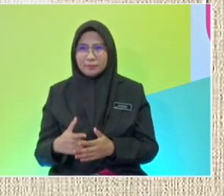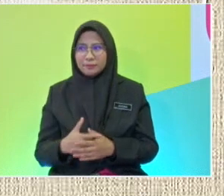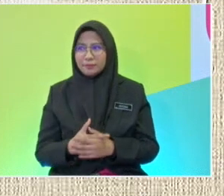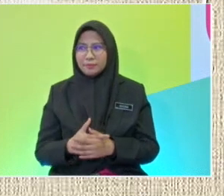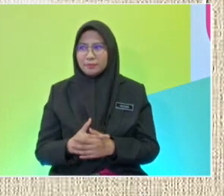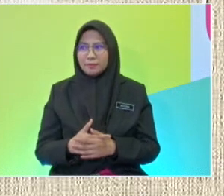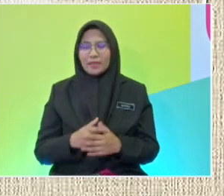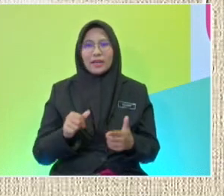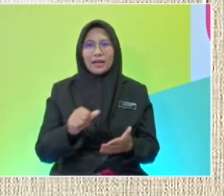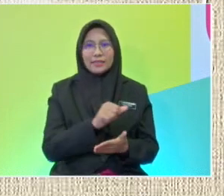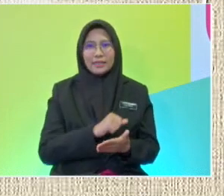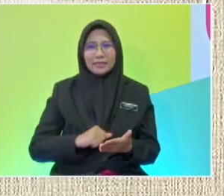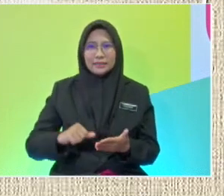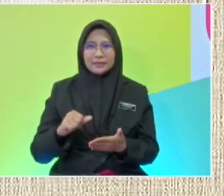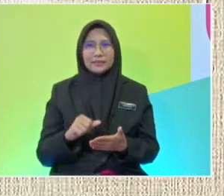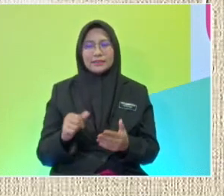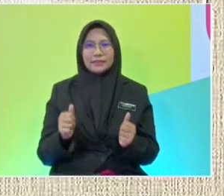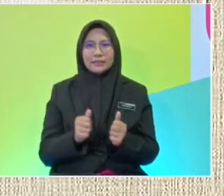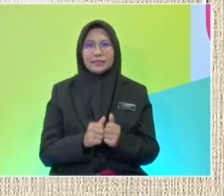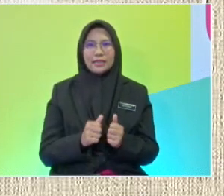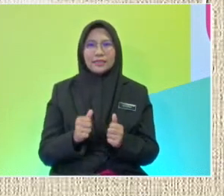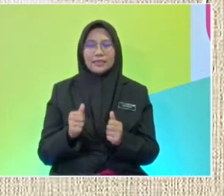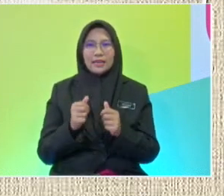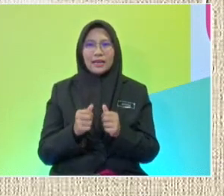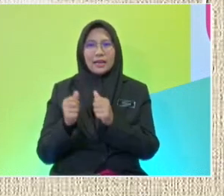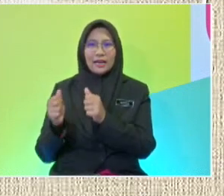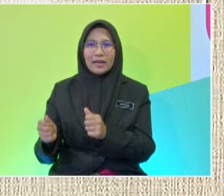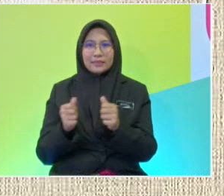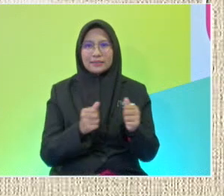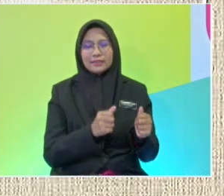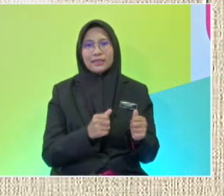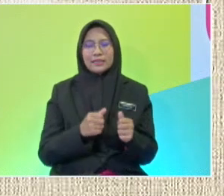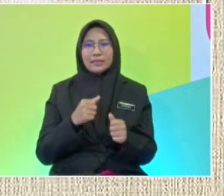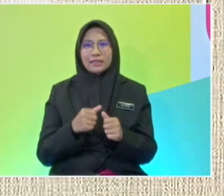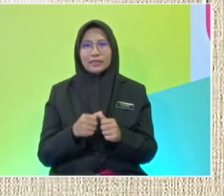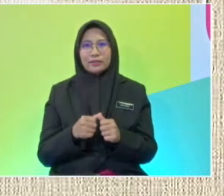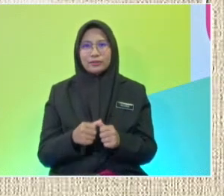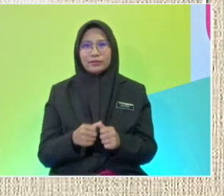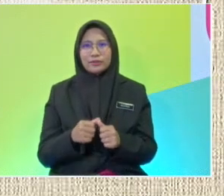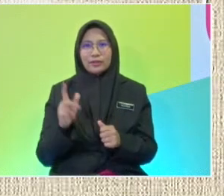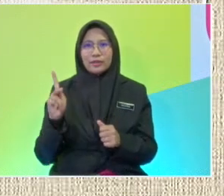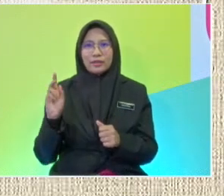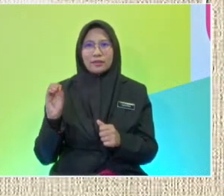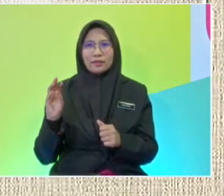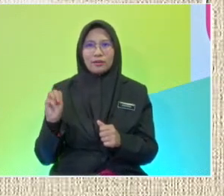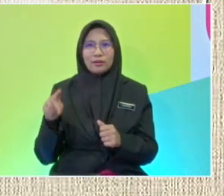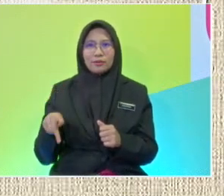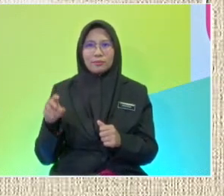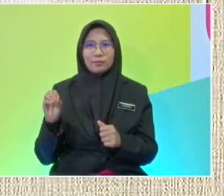mengasingkan maklumat kepada komponen-komponen untuk memahami dan membuat hubungan antara komponen